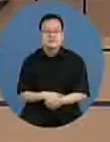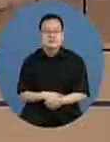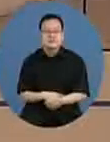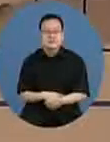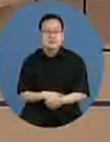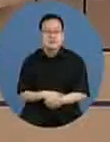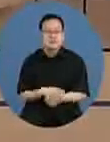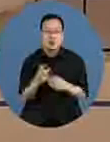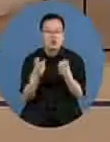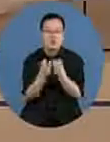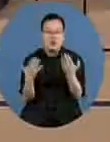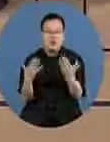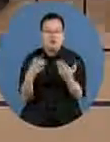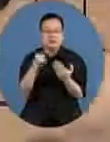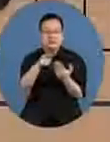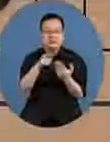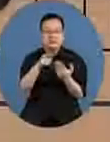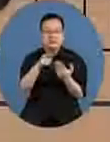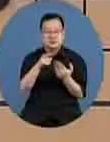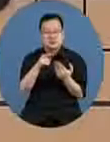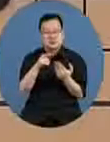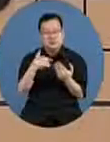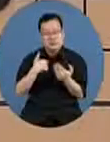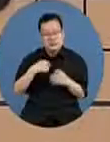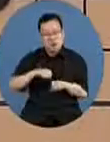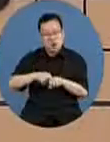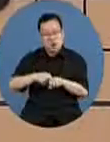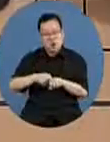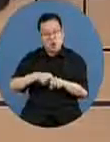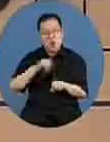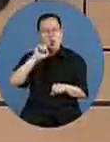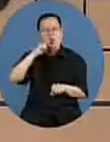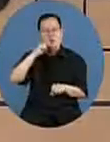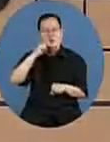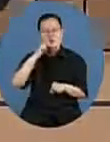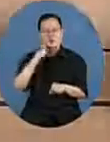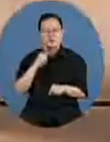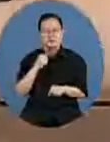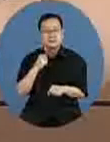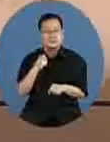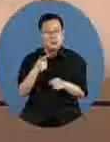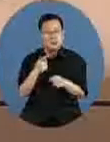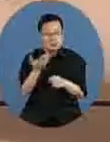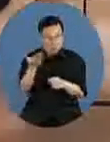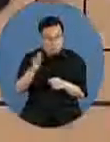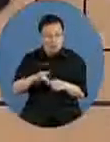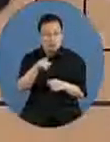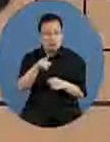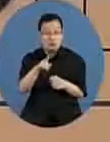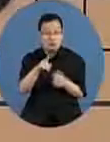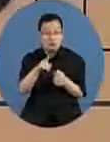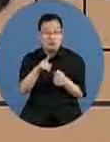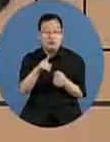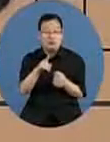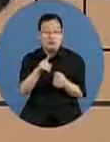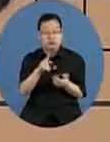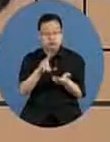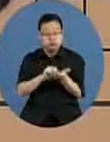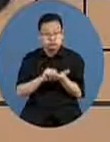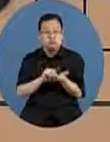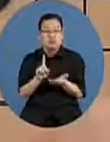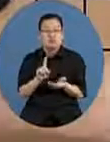흙은 할 수 없이 이곳을 잇는 곳은 무리가 되겠습니다. 자, 그렇다고 이곳을 잇는 것 또한요.